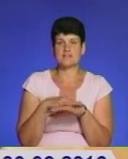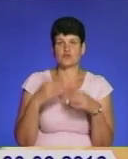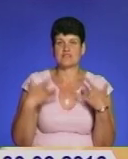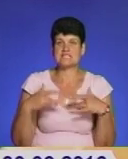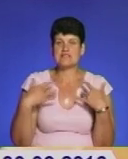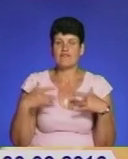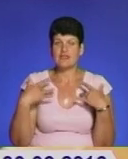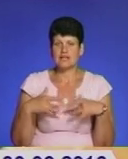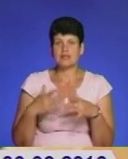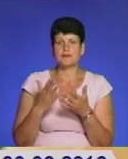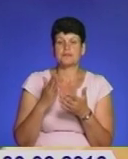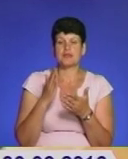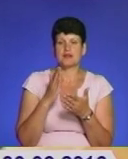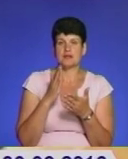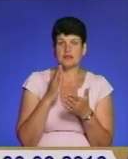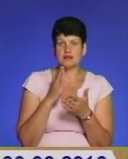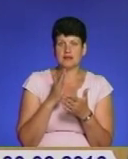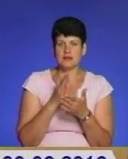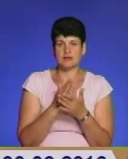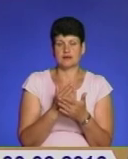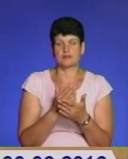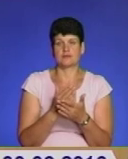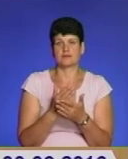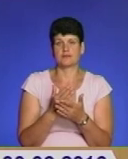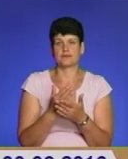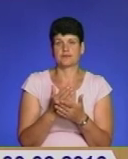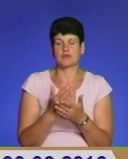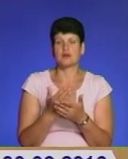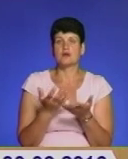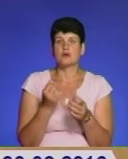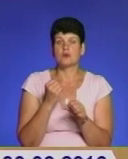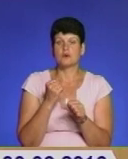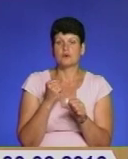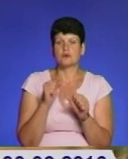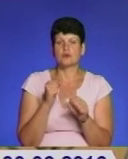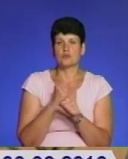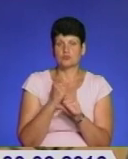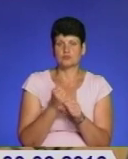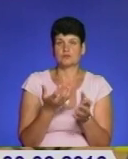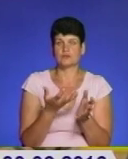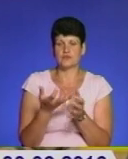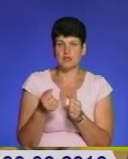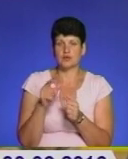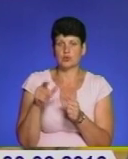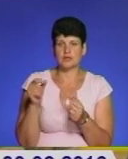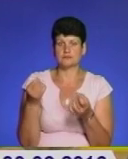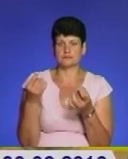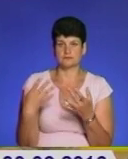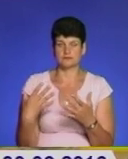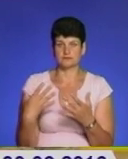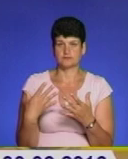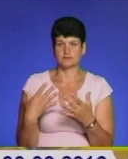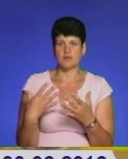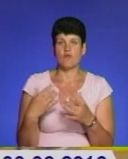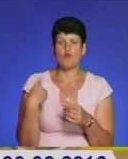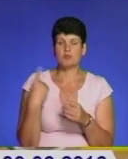є попит роботодавців на працівників. Навантаження на одне робоче місце по області становить